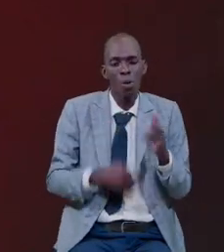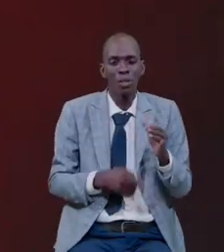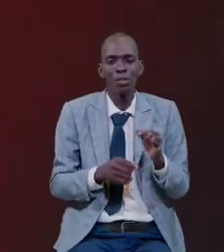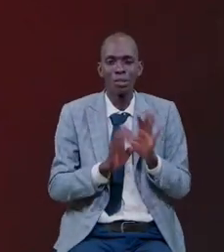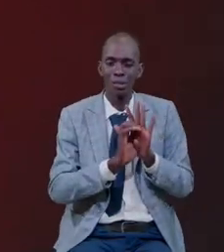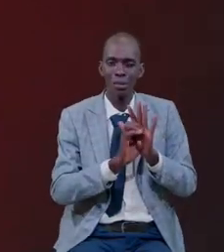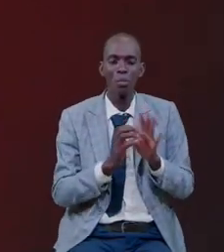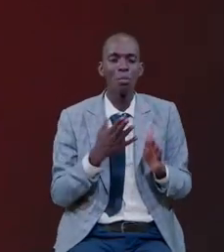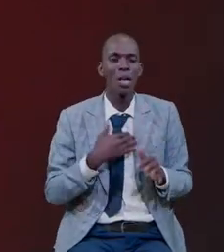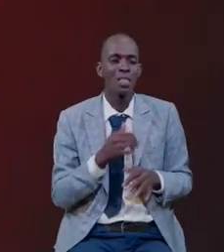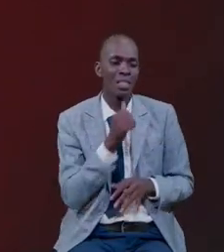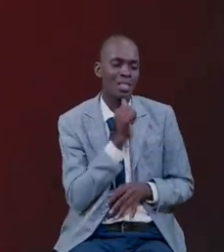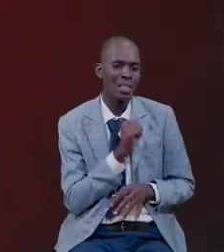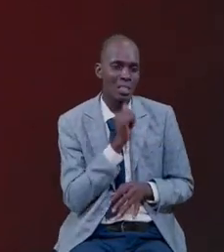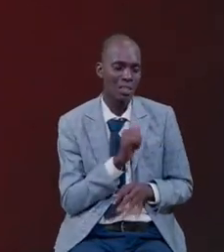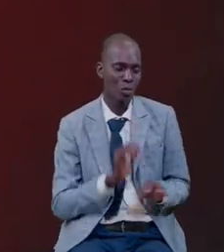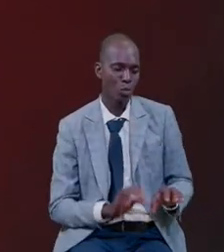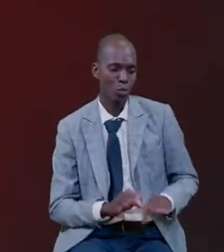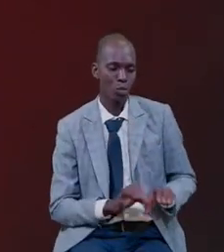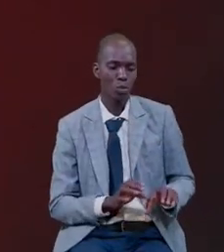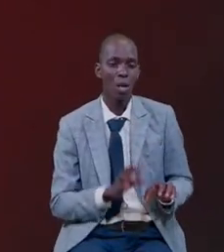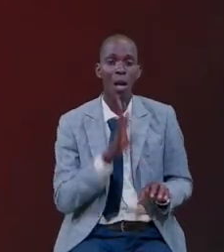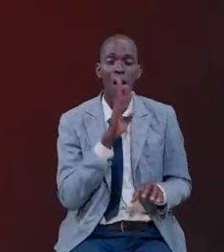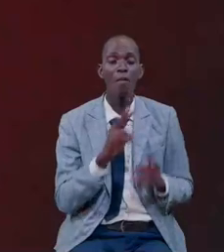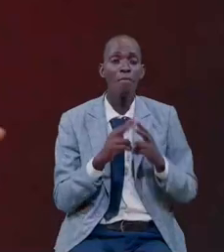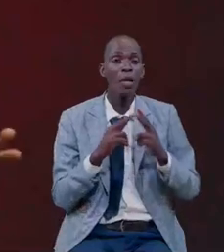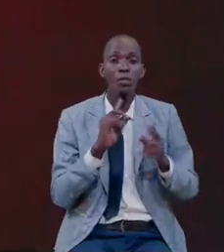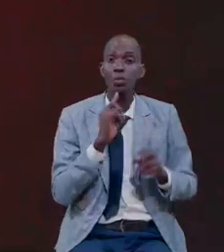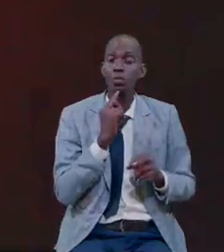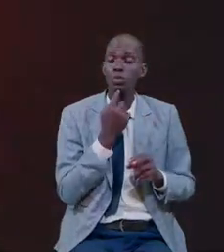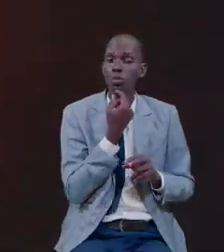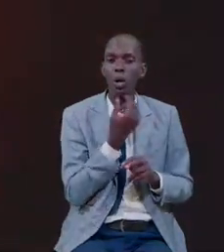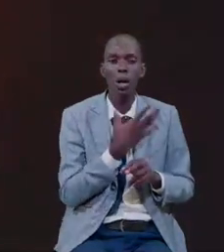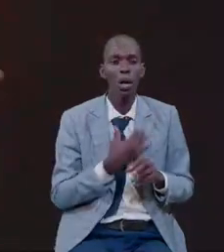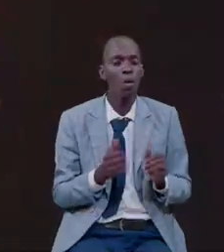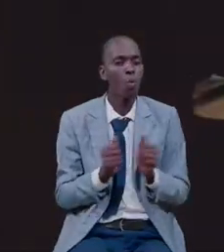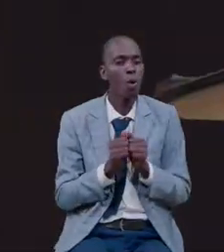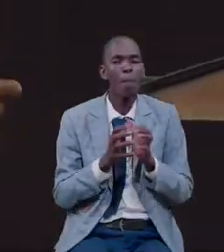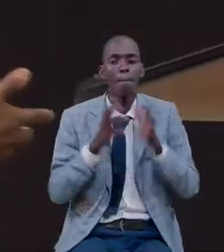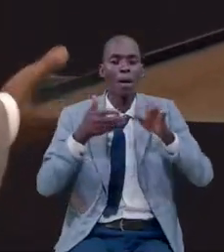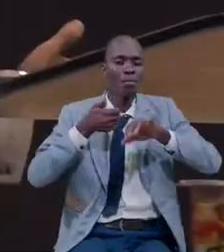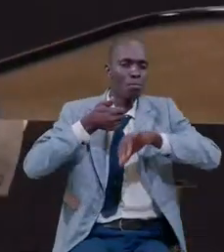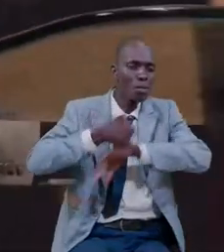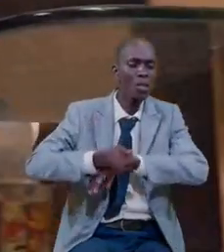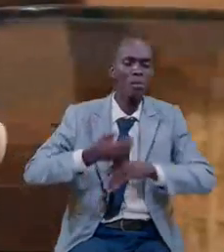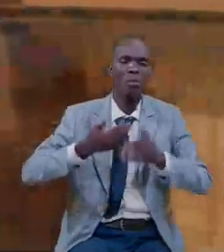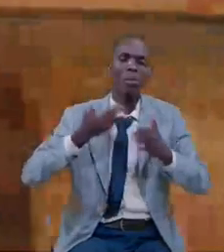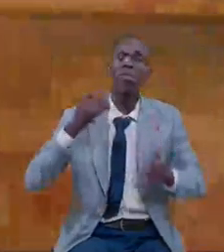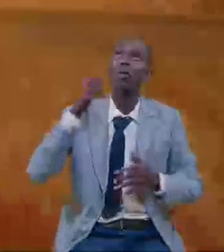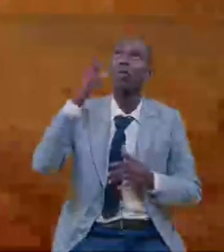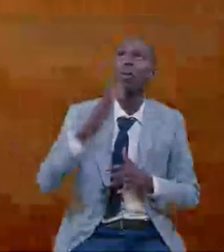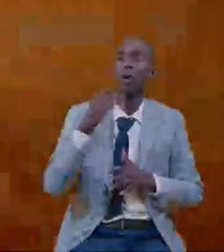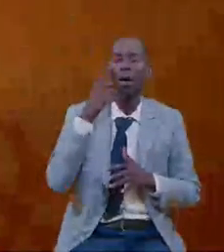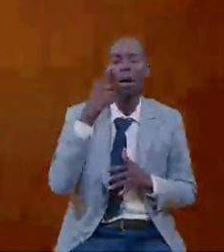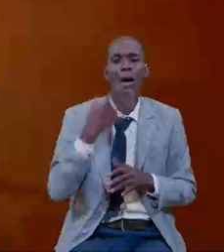secrètement est si grave, est si blâmable devant Dieu, et toutes ces